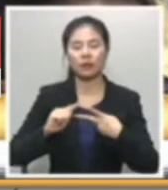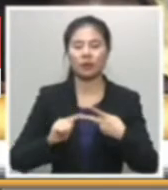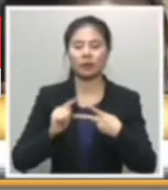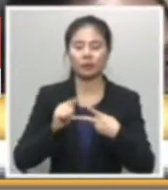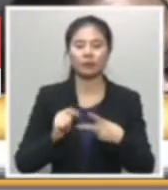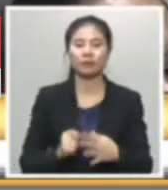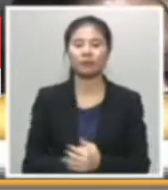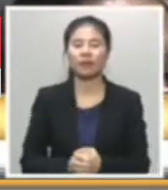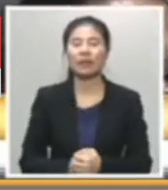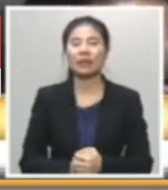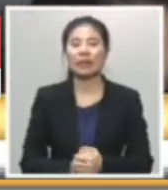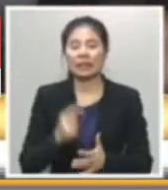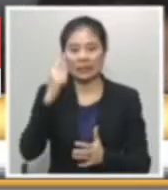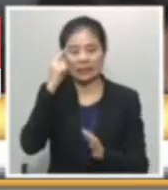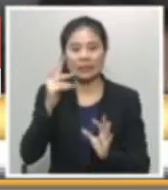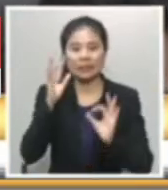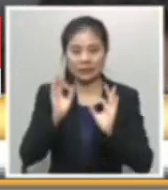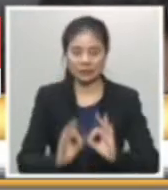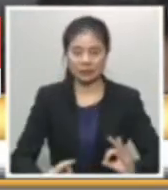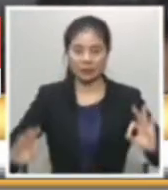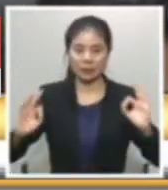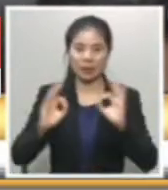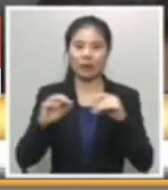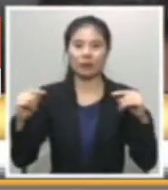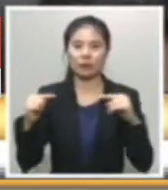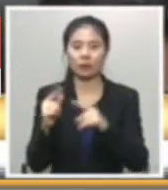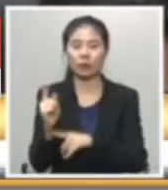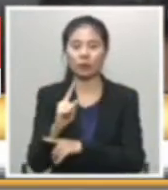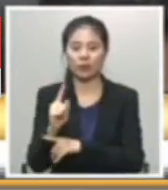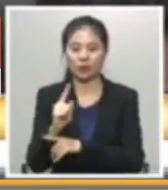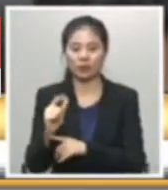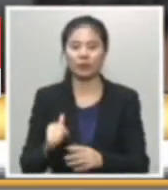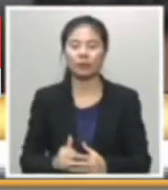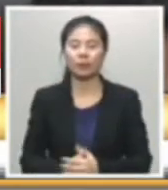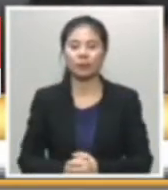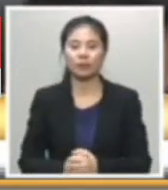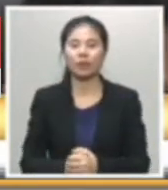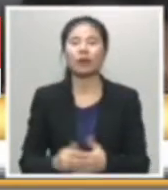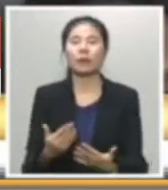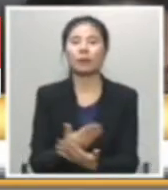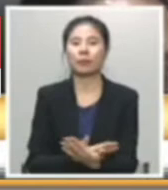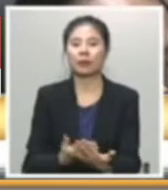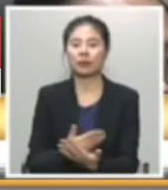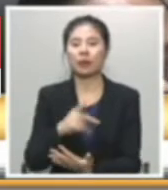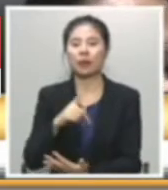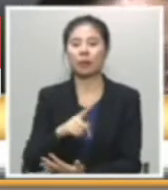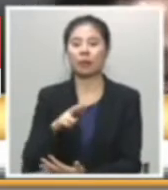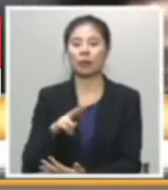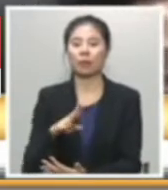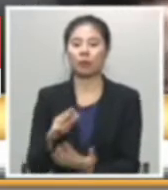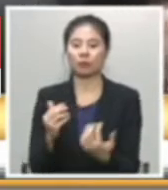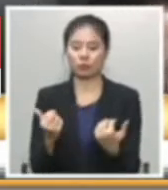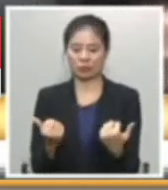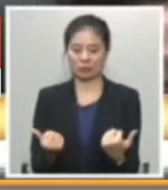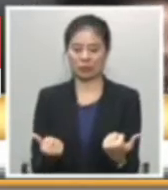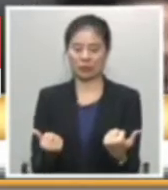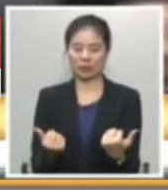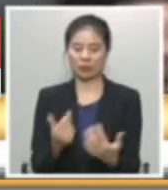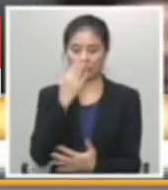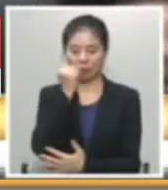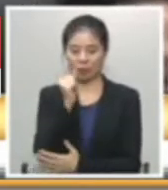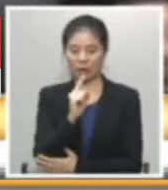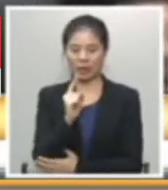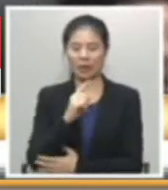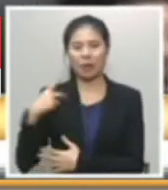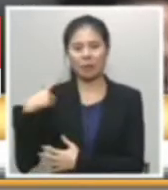ได้โปรดตระหนักถึงความสำคัญของการพิจารณาพรบ.นี้เพื่อให้เ